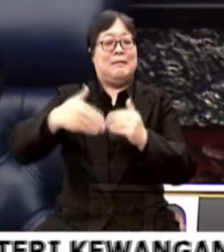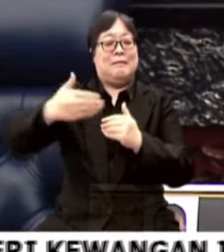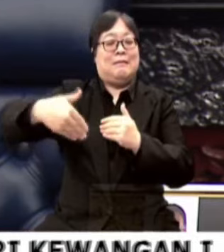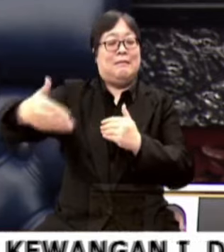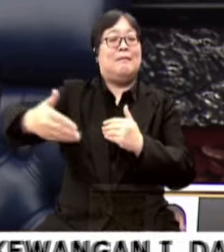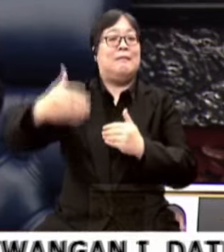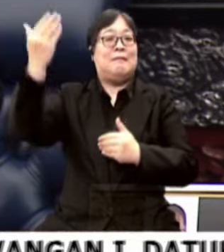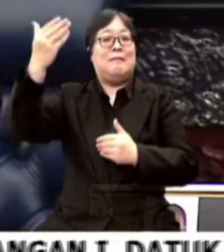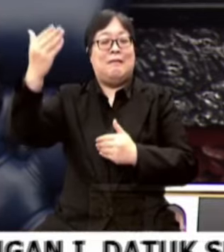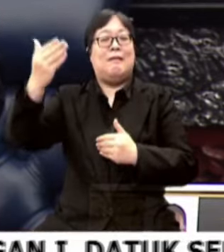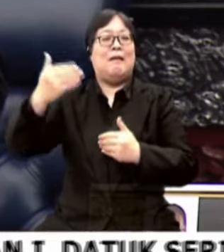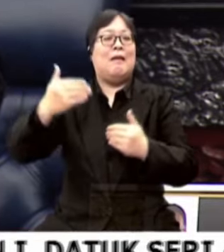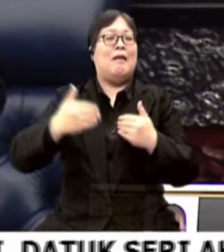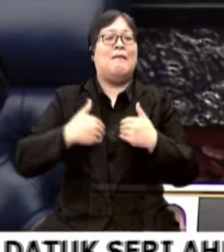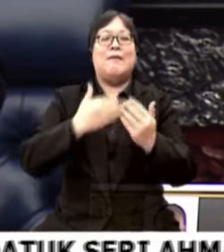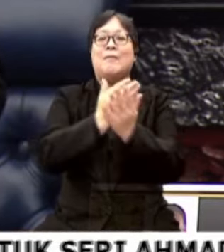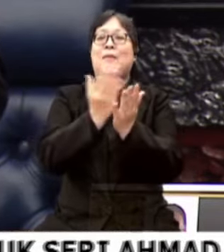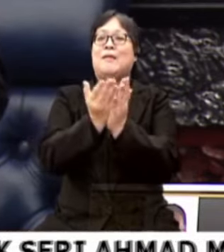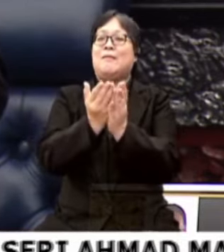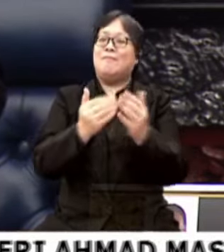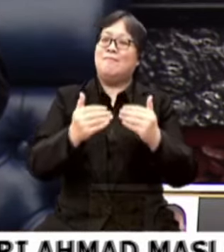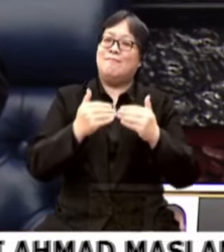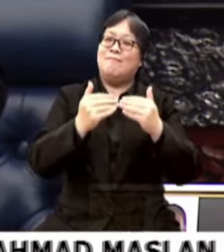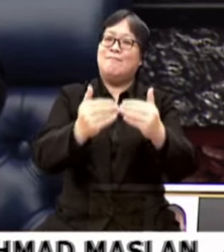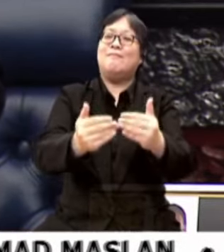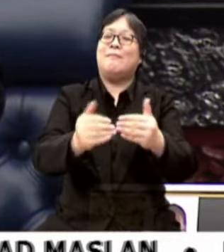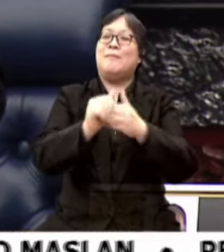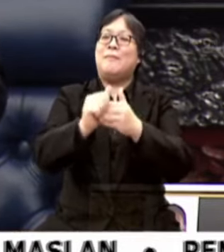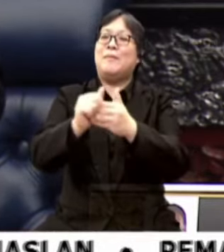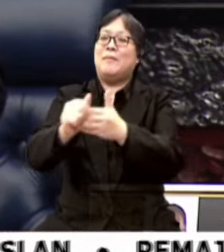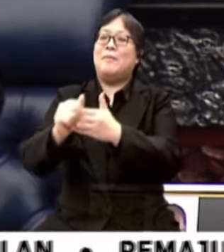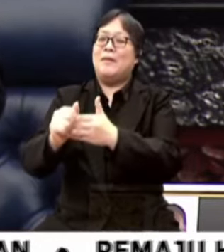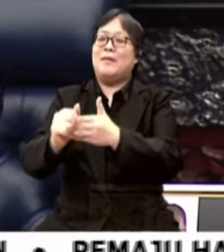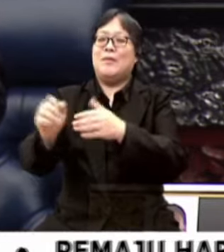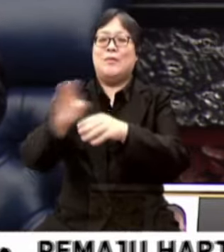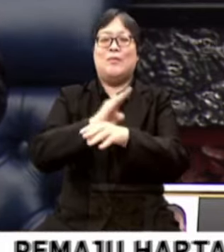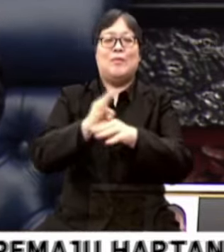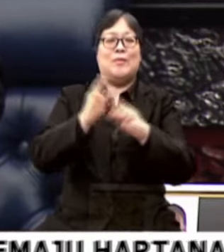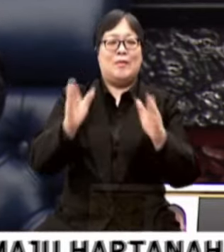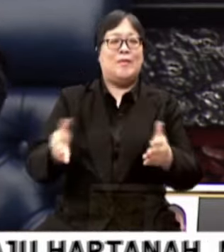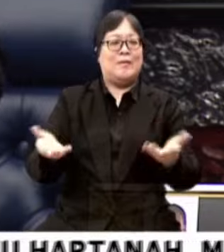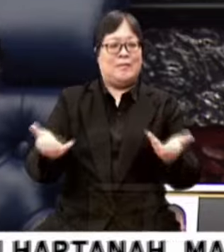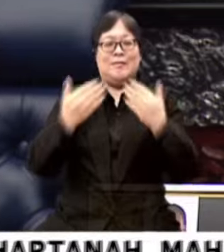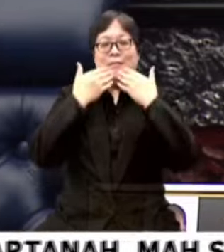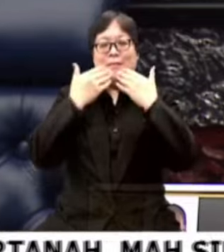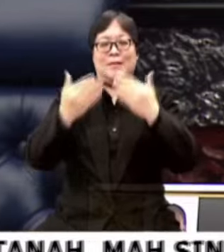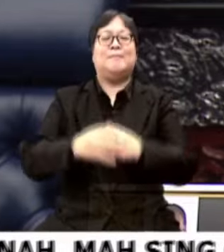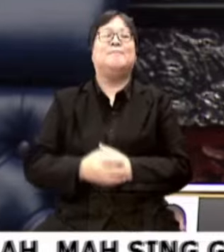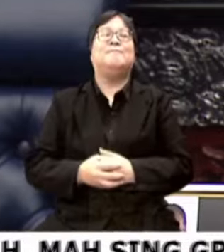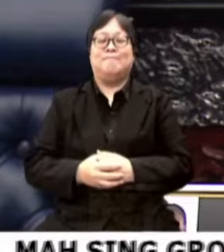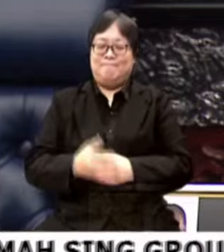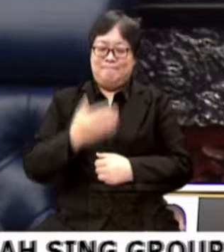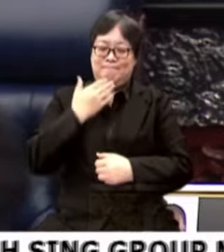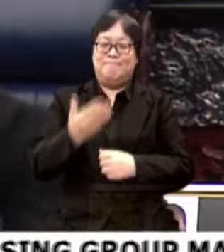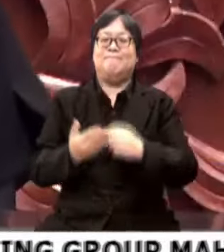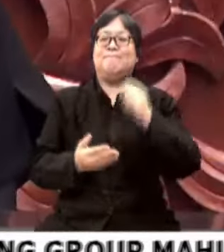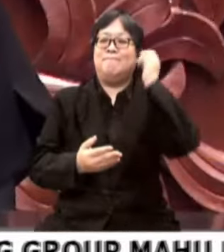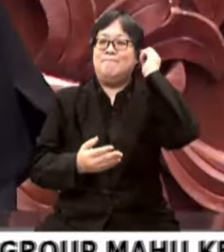kita mempunyai budget untuk meneruskan bimbingan-bimbingan kepada usaha-usahawan kita Makasih Terima kasih